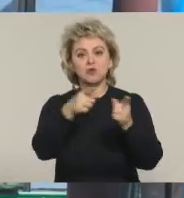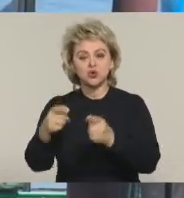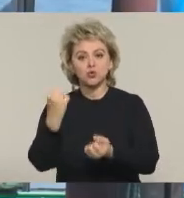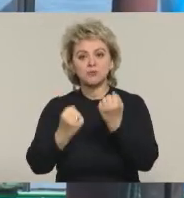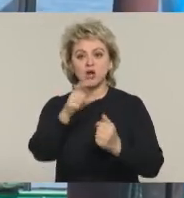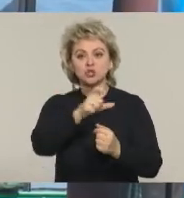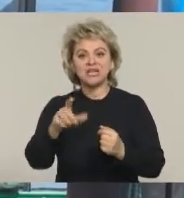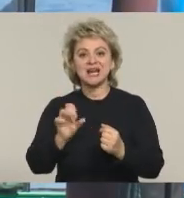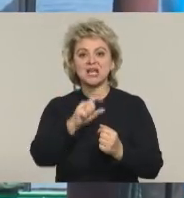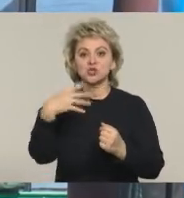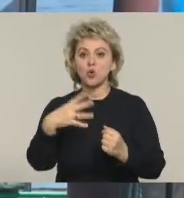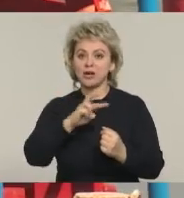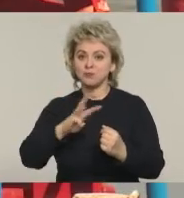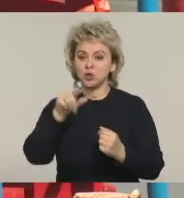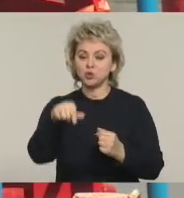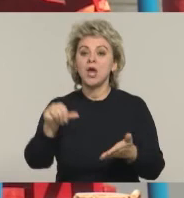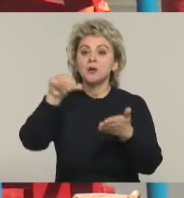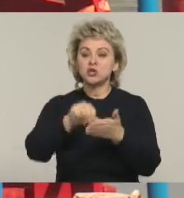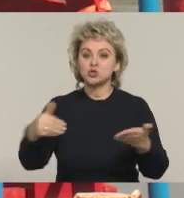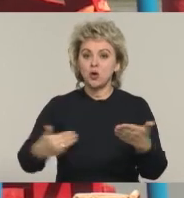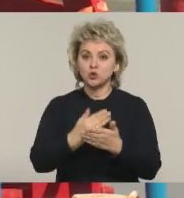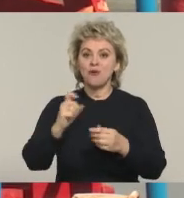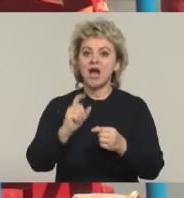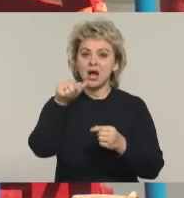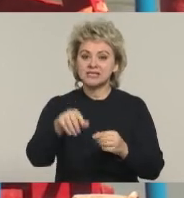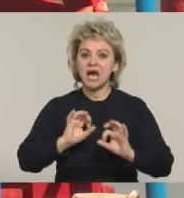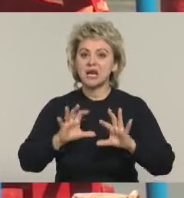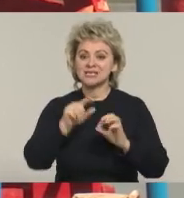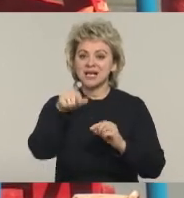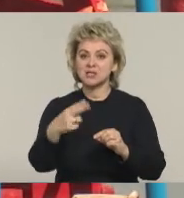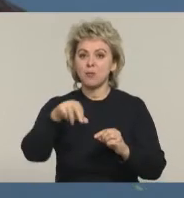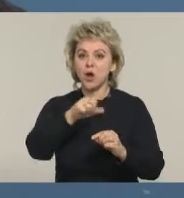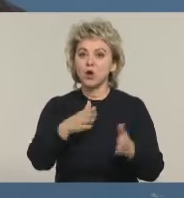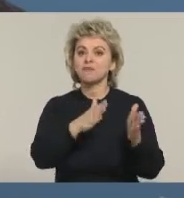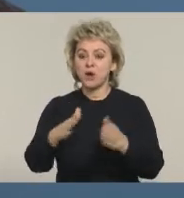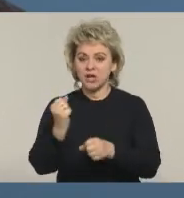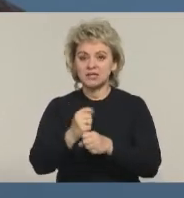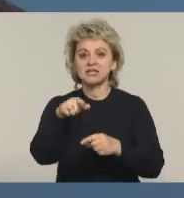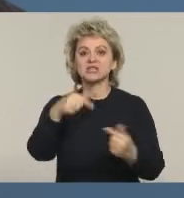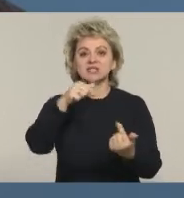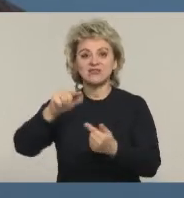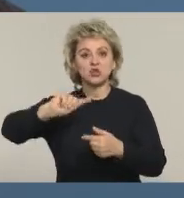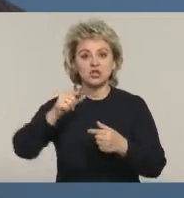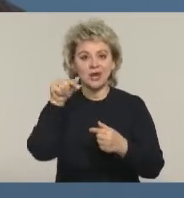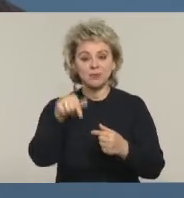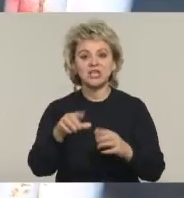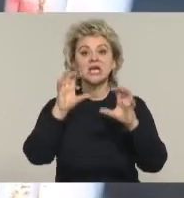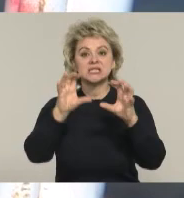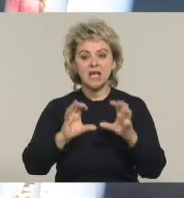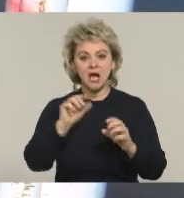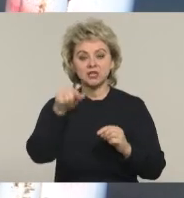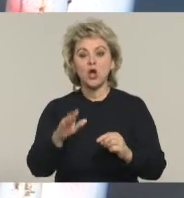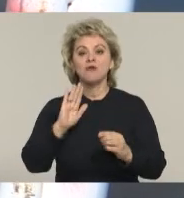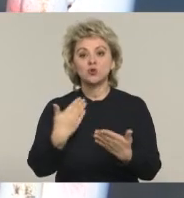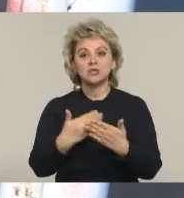и людей раз в 40 минут. Представитель нового владельца рассказал, паром приводят в порядок в соответствии с требованиями законодательства.